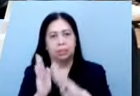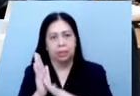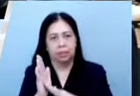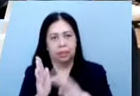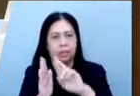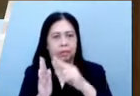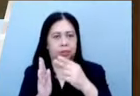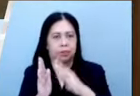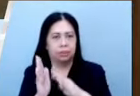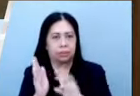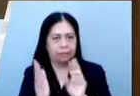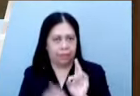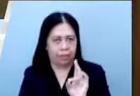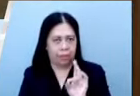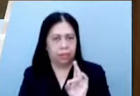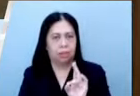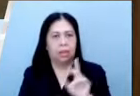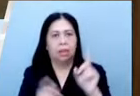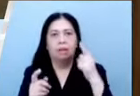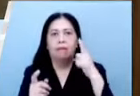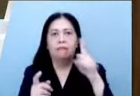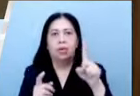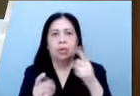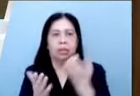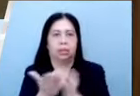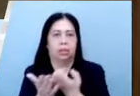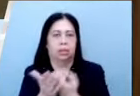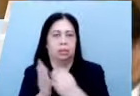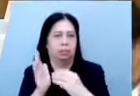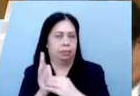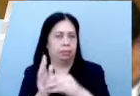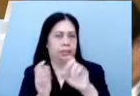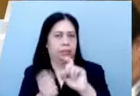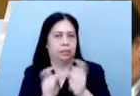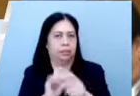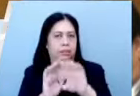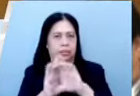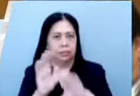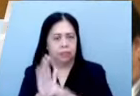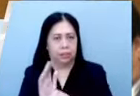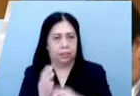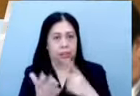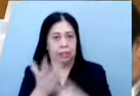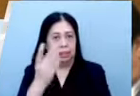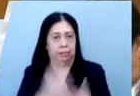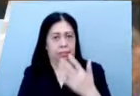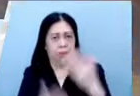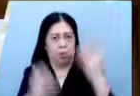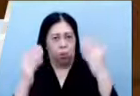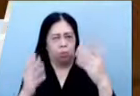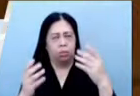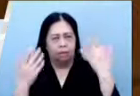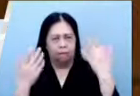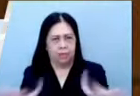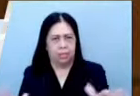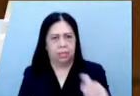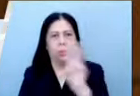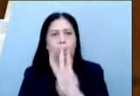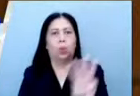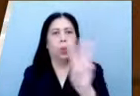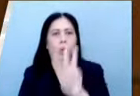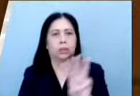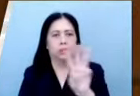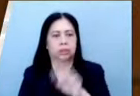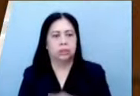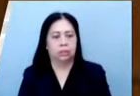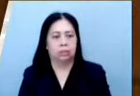RBH 7 para sa economic cha-cha. Ang debate, planong tapusin agad sa Miyerkules pa lang. We'll finish second